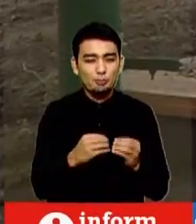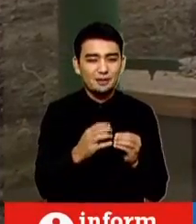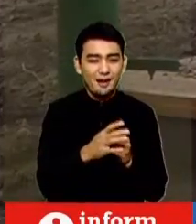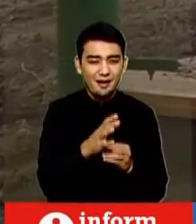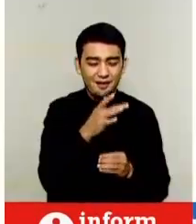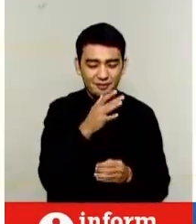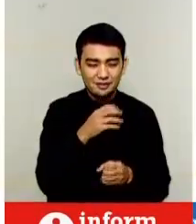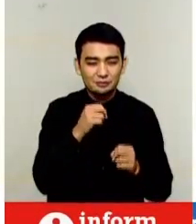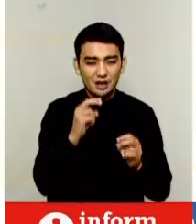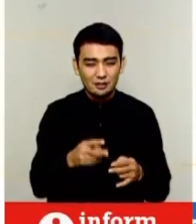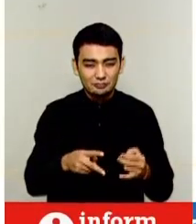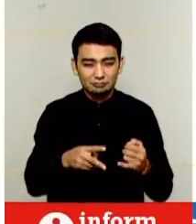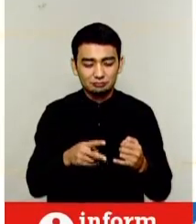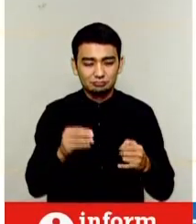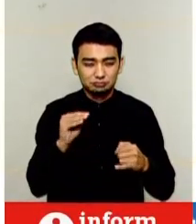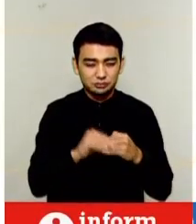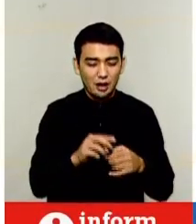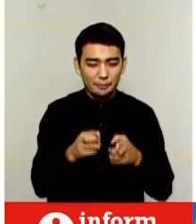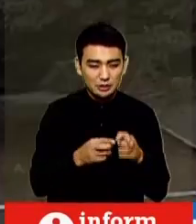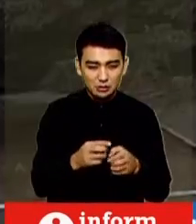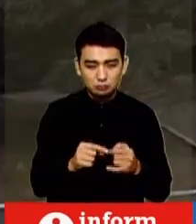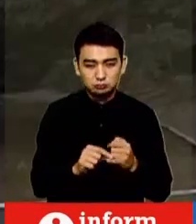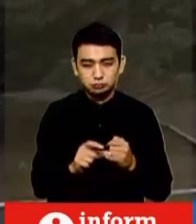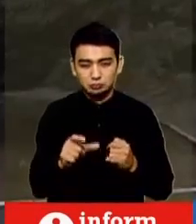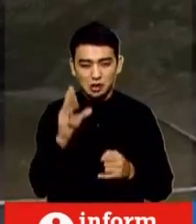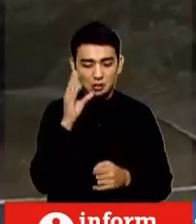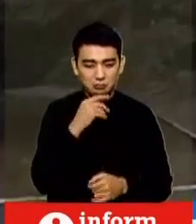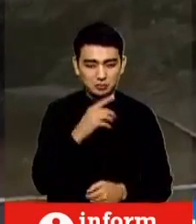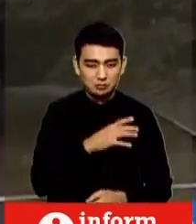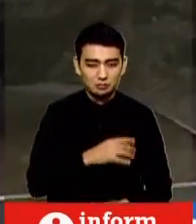ота жасату қажет екен. Айым Рахымжанова, Резабек Ахметов, Информбюро, Павлодар облысы.